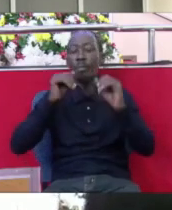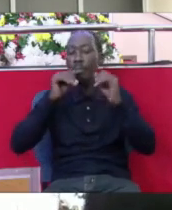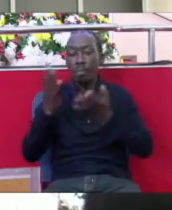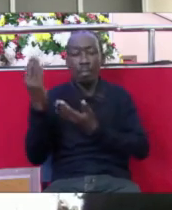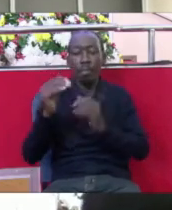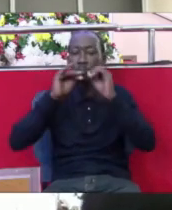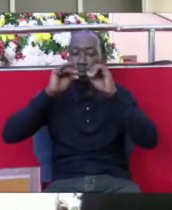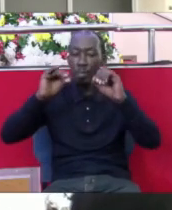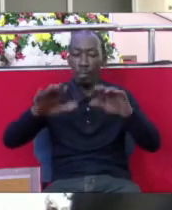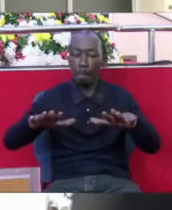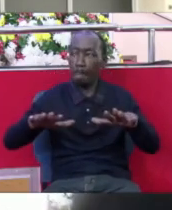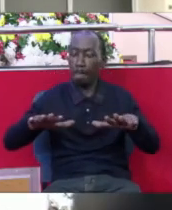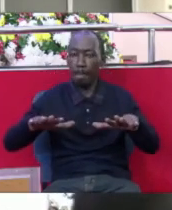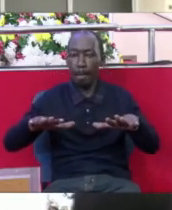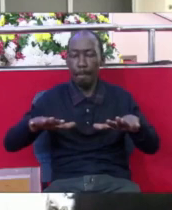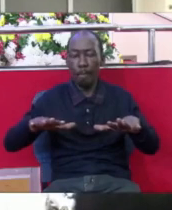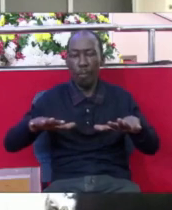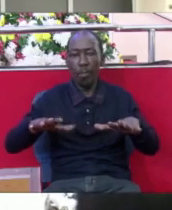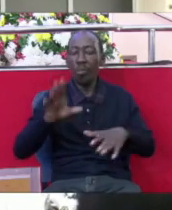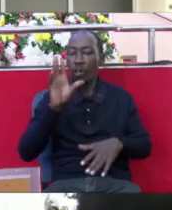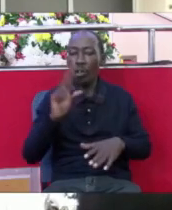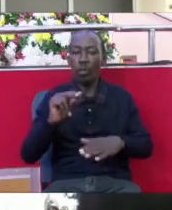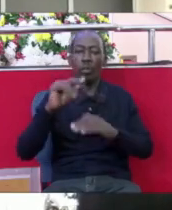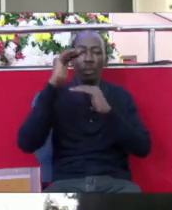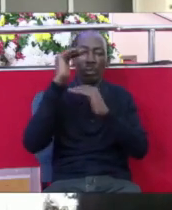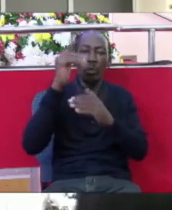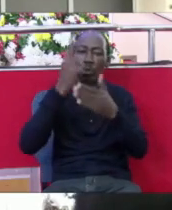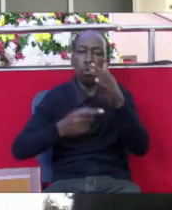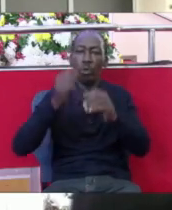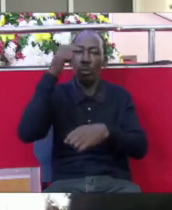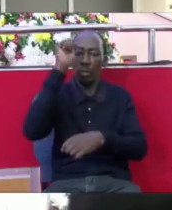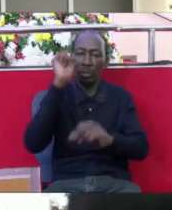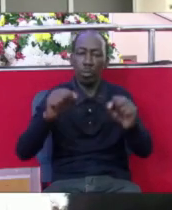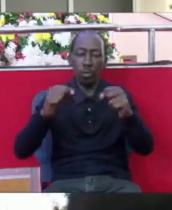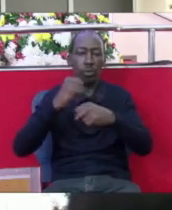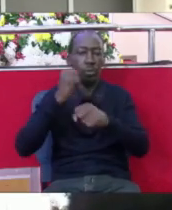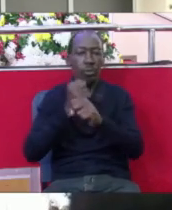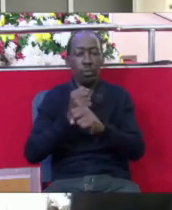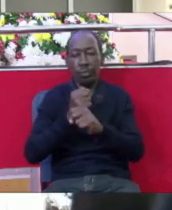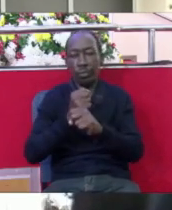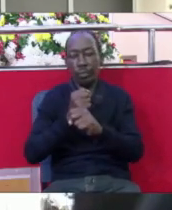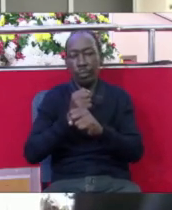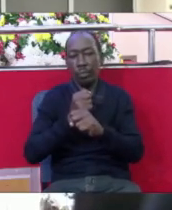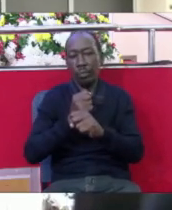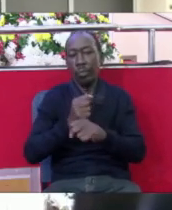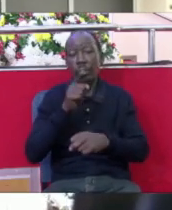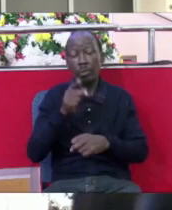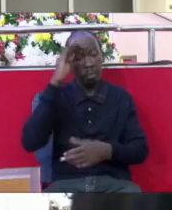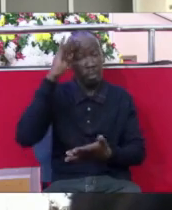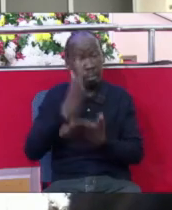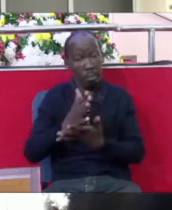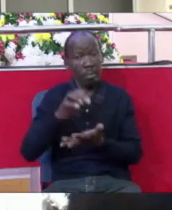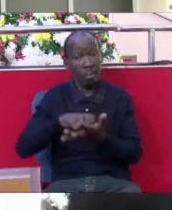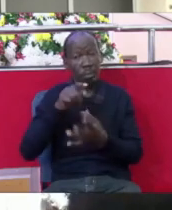ambayo haijatarajiwa na baraka ambayo haujatarajia. And there is no limitation to what God can be able to do. Na hakuna upungufu kwa kile ambacho Mungu anaweza fanya. If you believe that, you